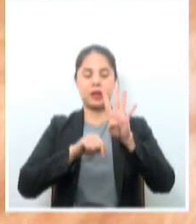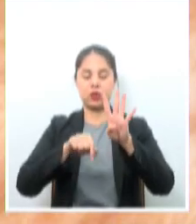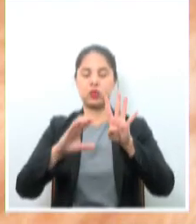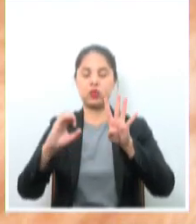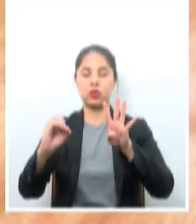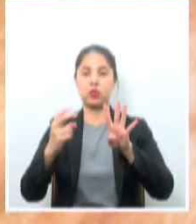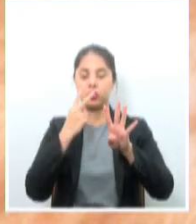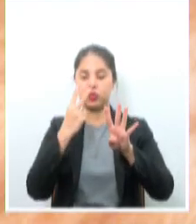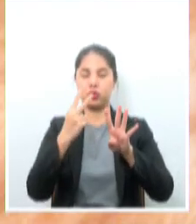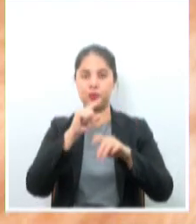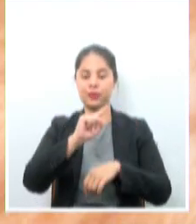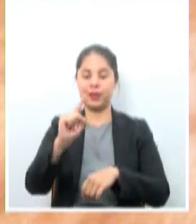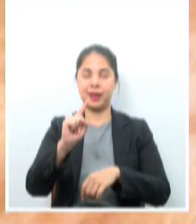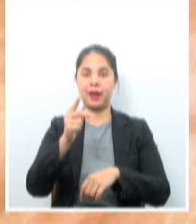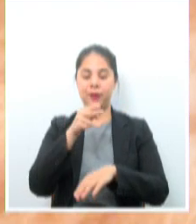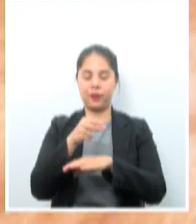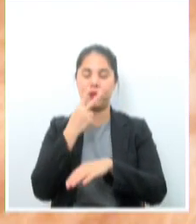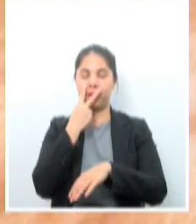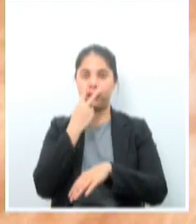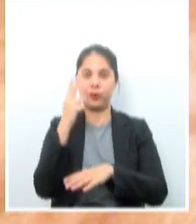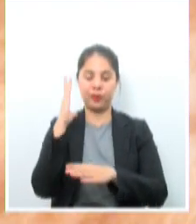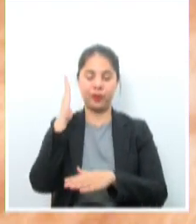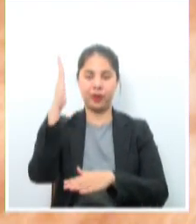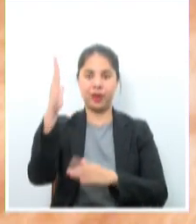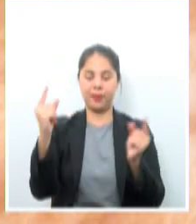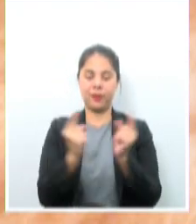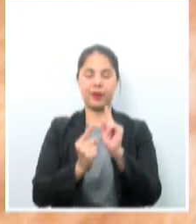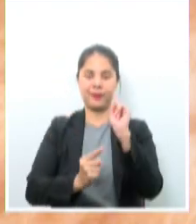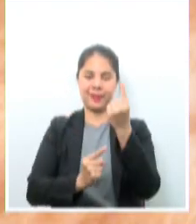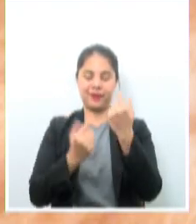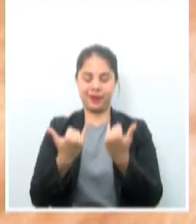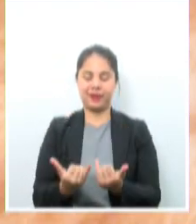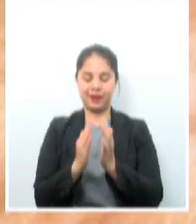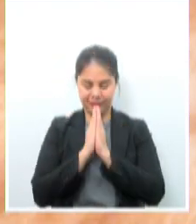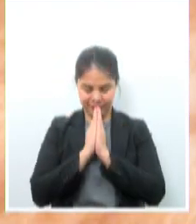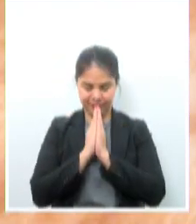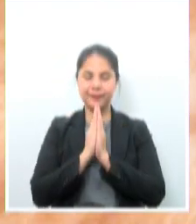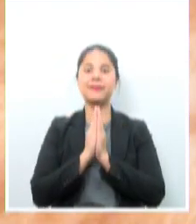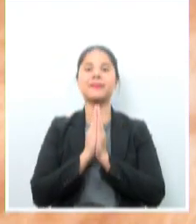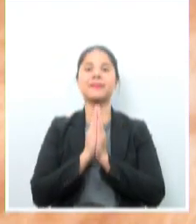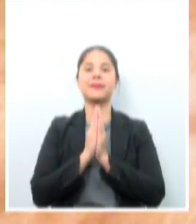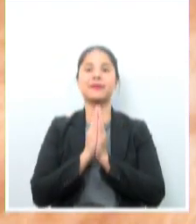รยากาศจะเป็นอย่างไรเดี๋ยวเราลากันไปในช่วงนี้กลับมาพบกันได้ใหม่ในสัปดาห์หน้าสำหรับวันนี้สวัสดีค่ะ